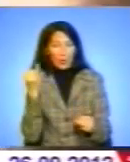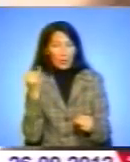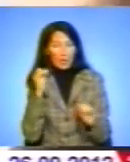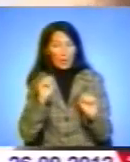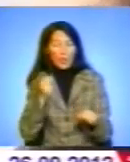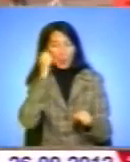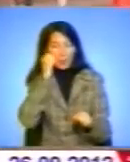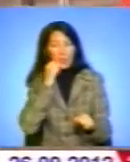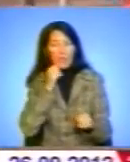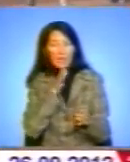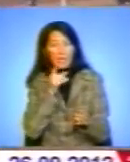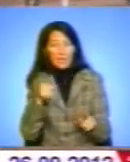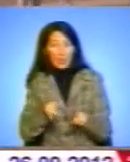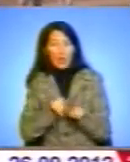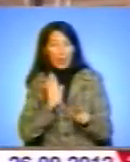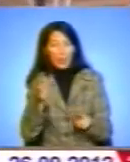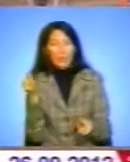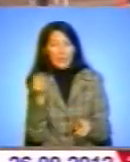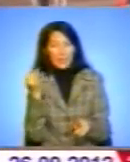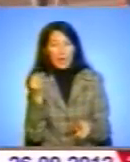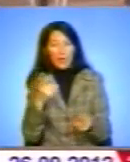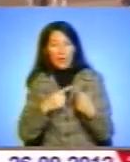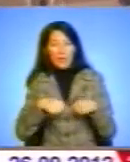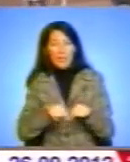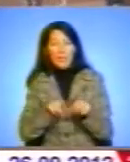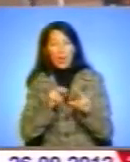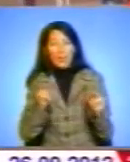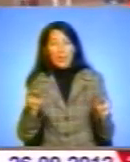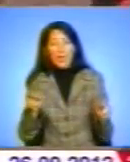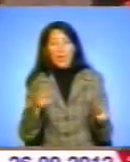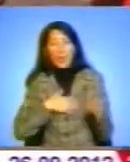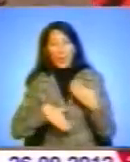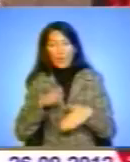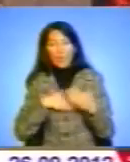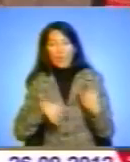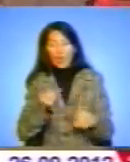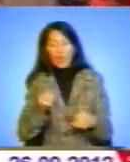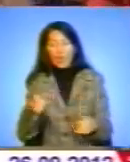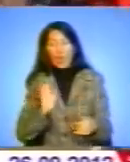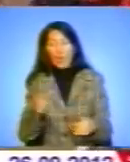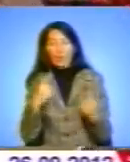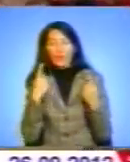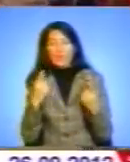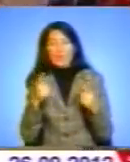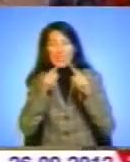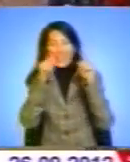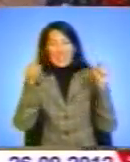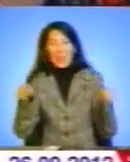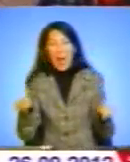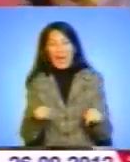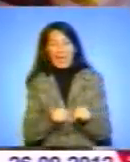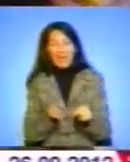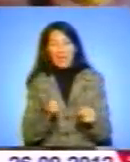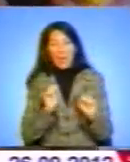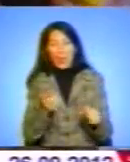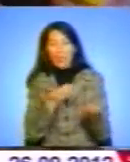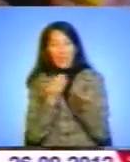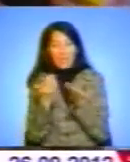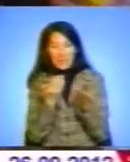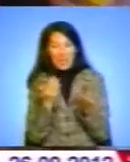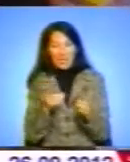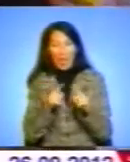теж буде цікаво. Організатори обіцяють потішити тернополян незвичним. Будуть величезні шпаківні, де можна читати. У рамках заходів